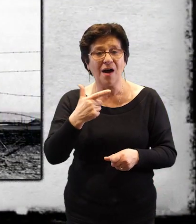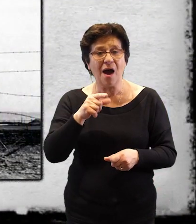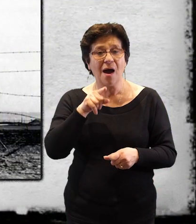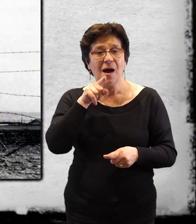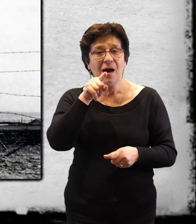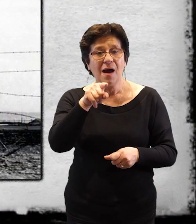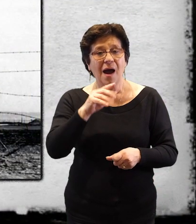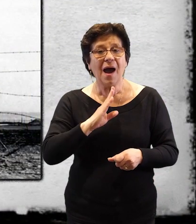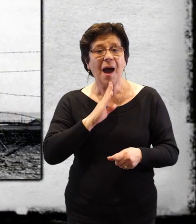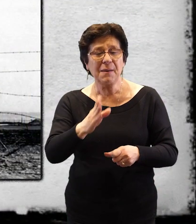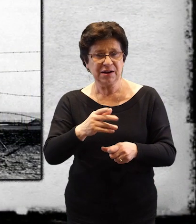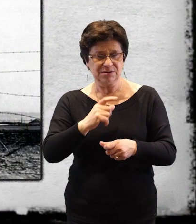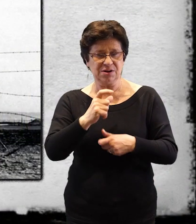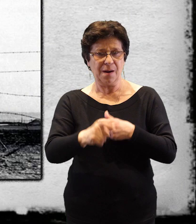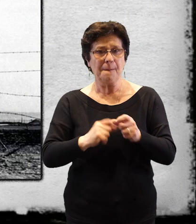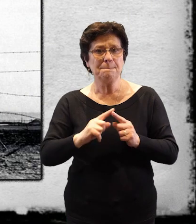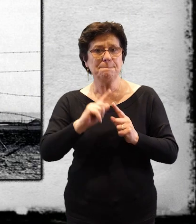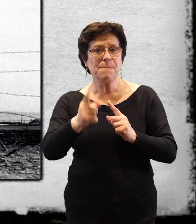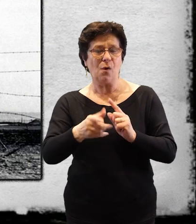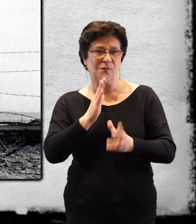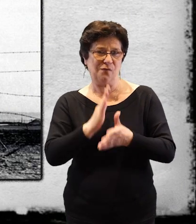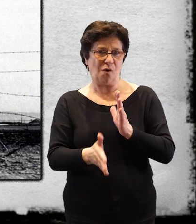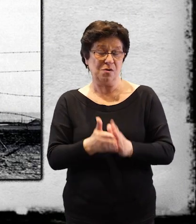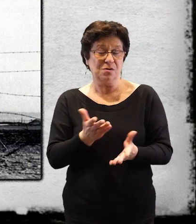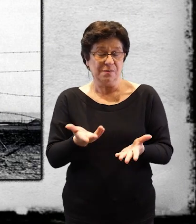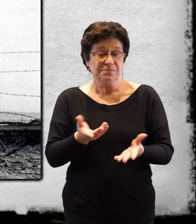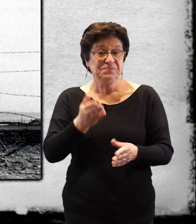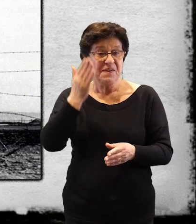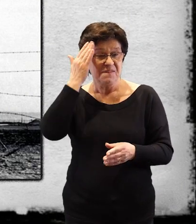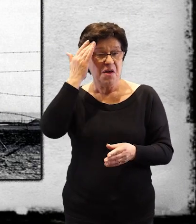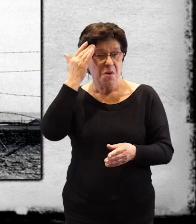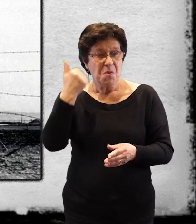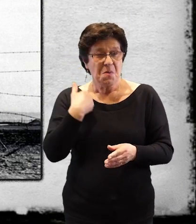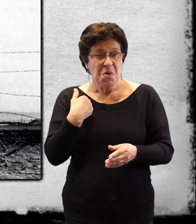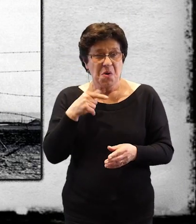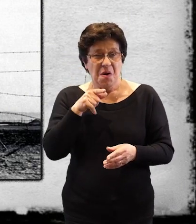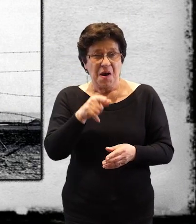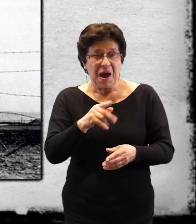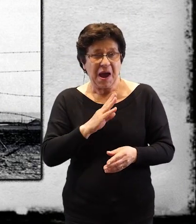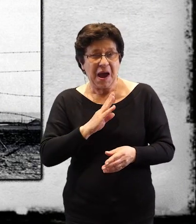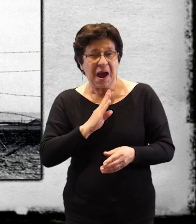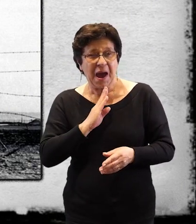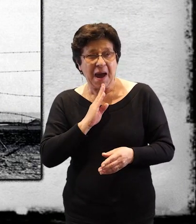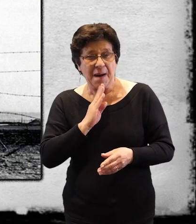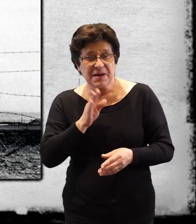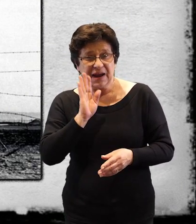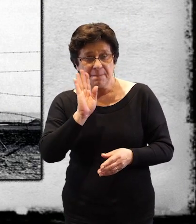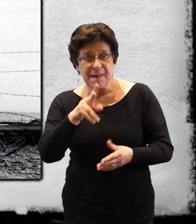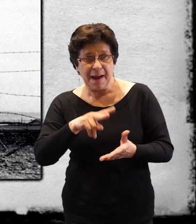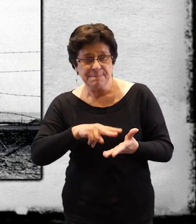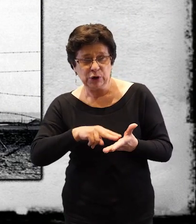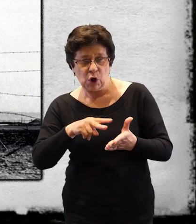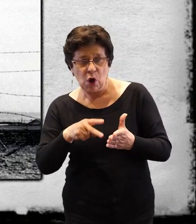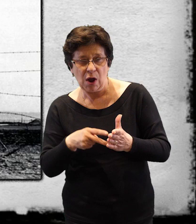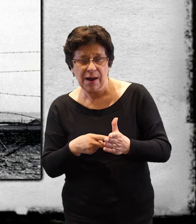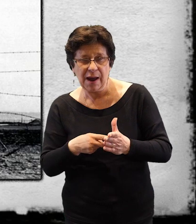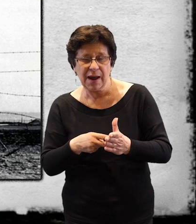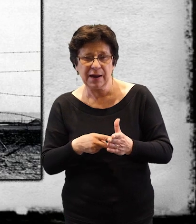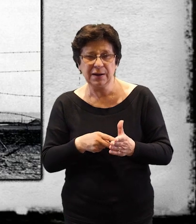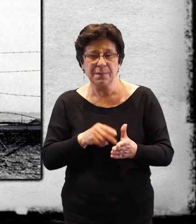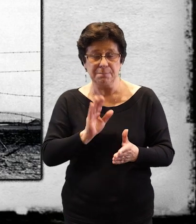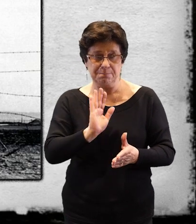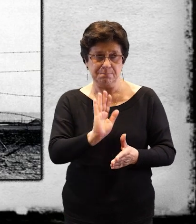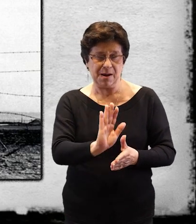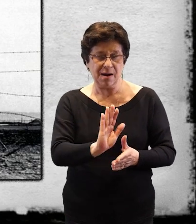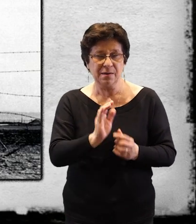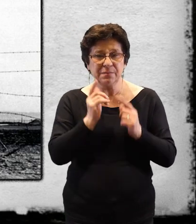testowana w Stanach Zjednoczonych tuż po wojnie. I wiadomo było, że Amerykanie mieli projekt Paperclip Spinach,